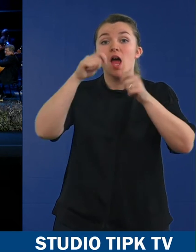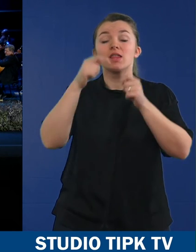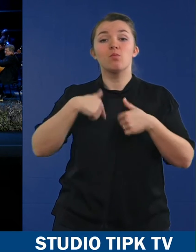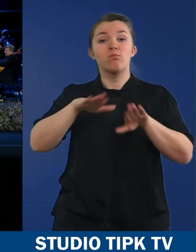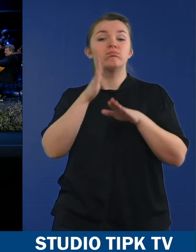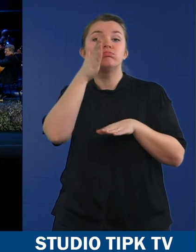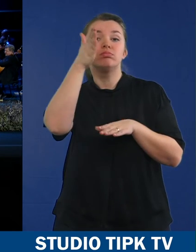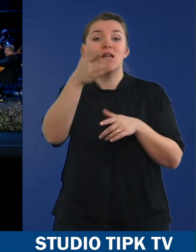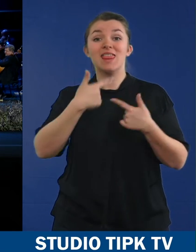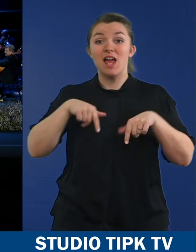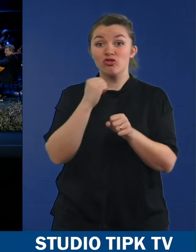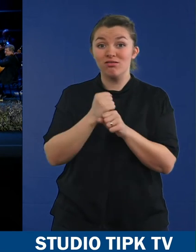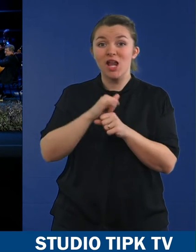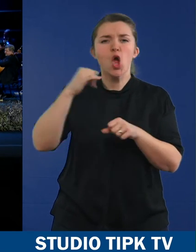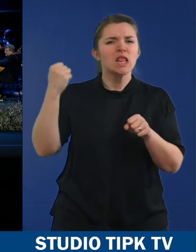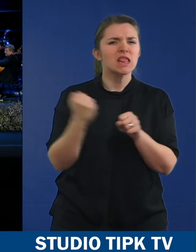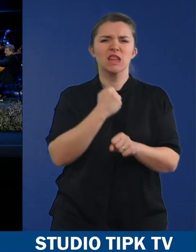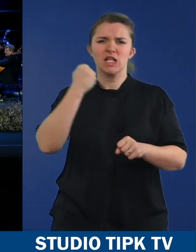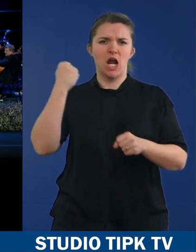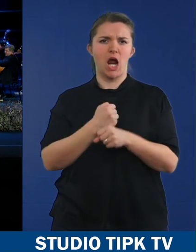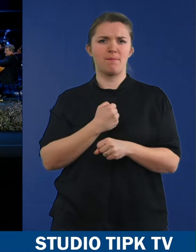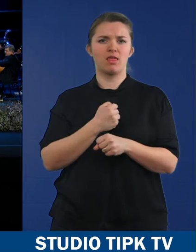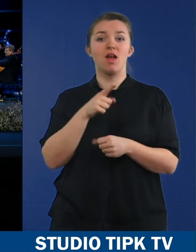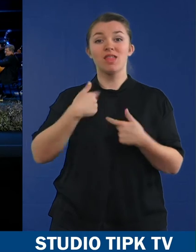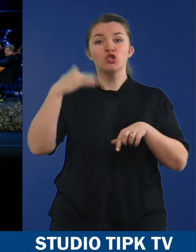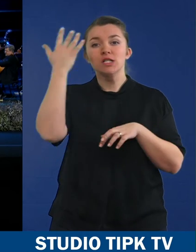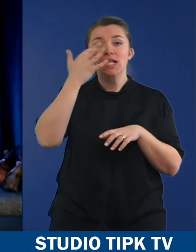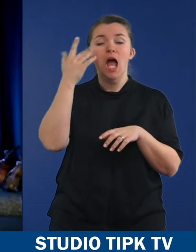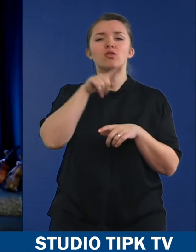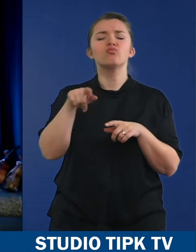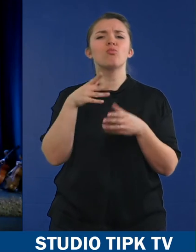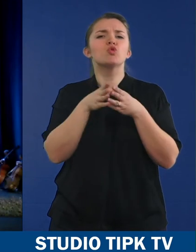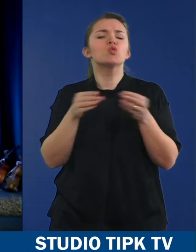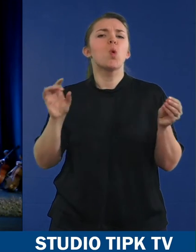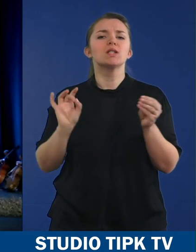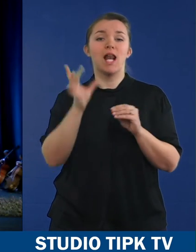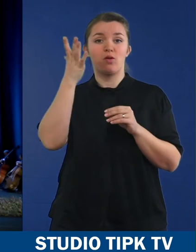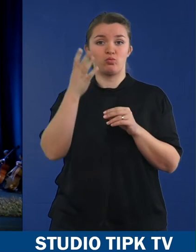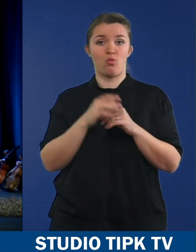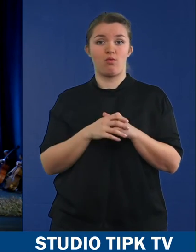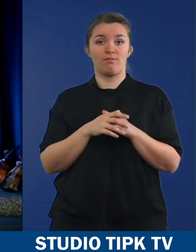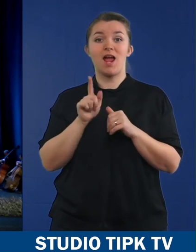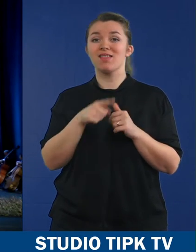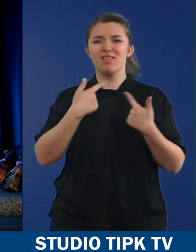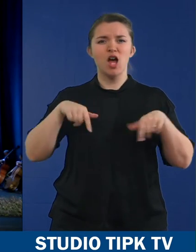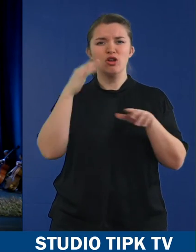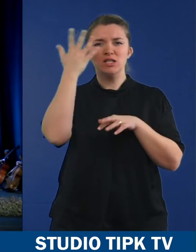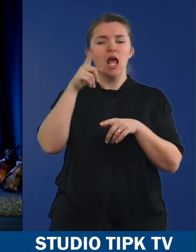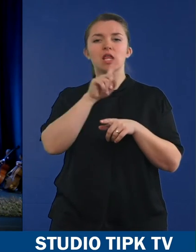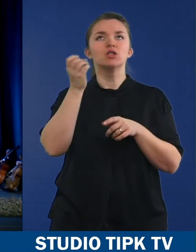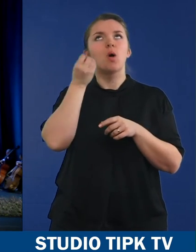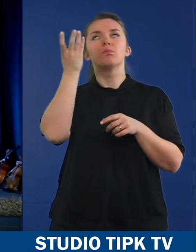In naše delo je trd granit. In naše sanje so suho zlato. In naše